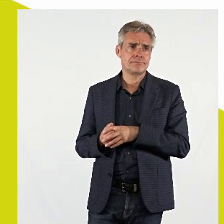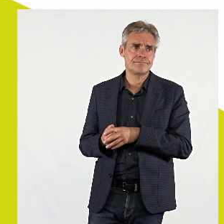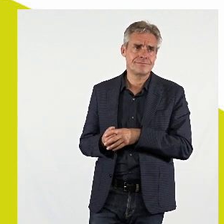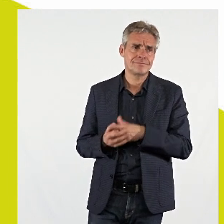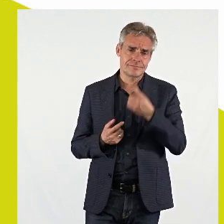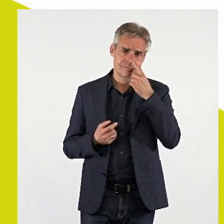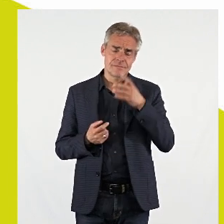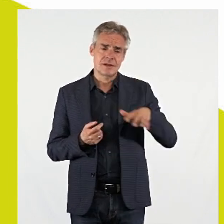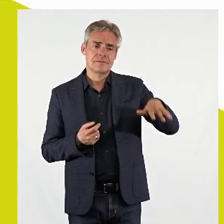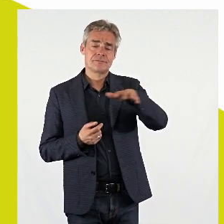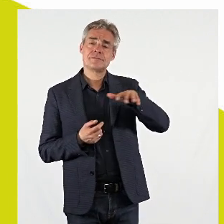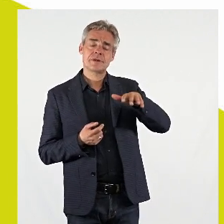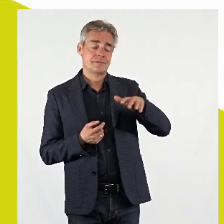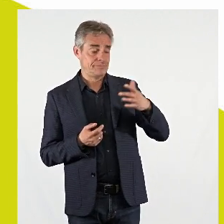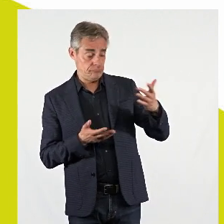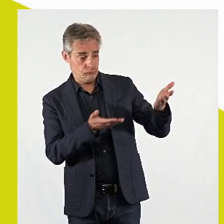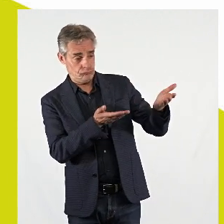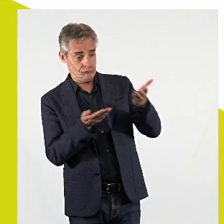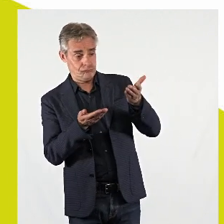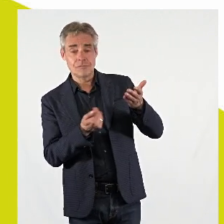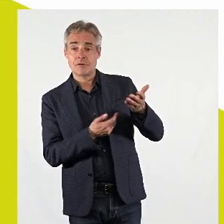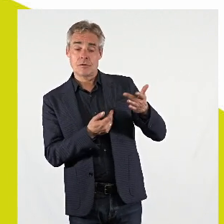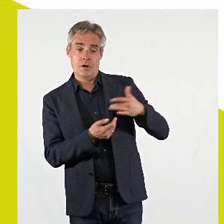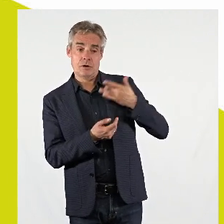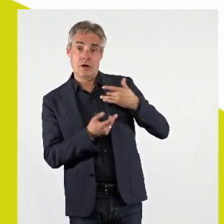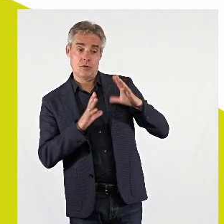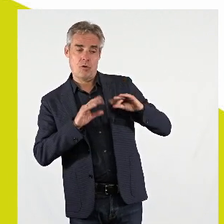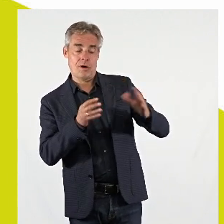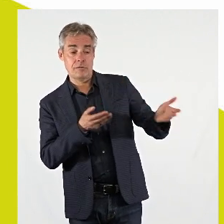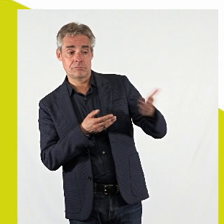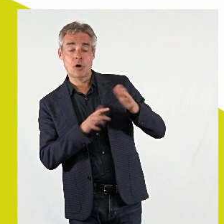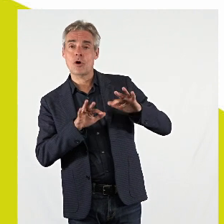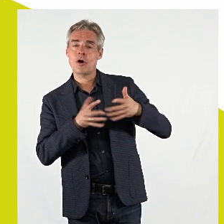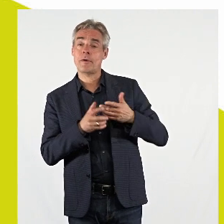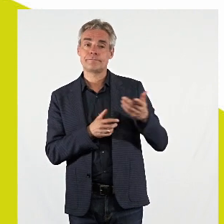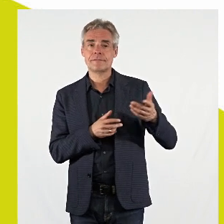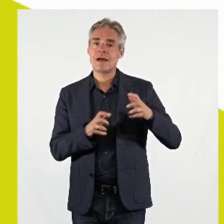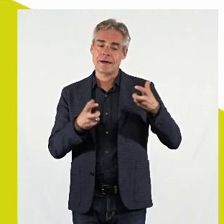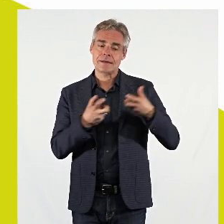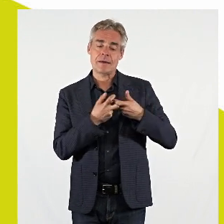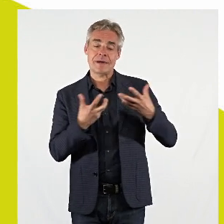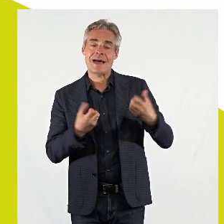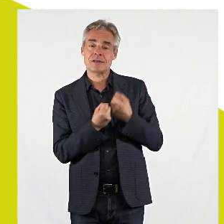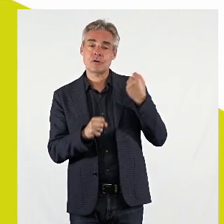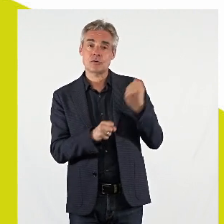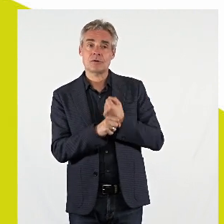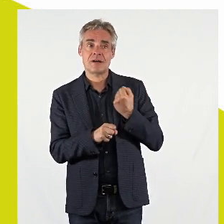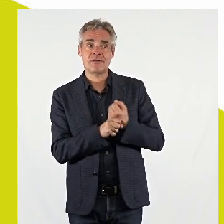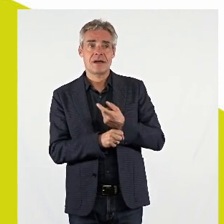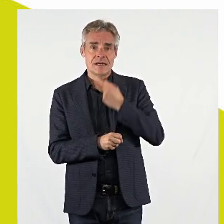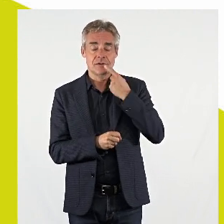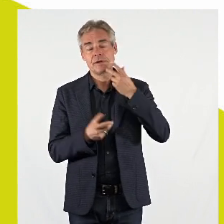d'intéresser la partie de manière très concrète avec une tarification des accidents de travail qui, pour faire